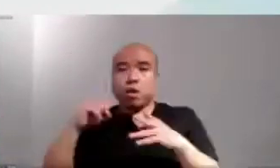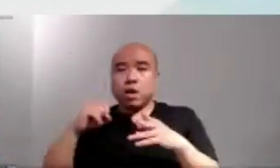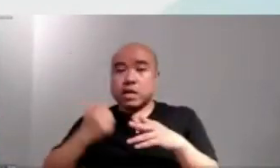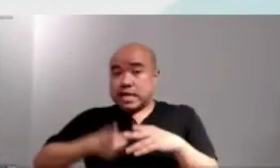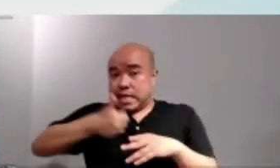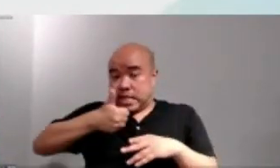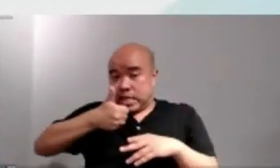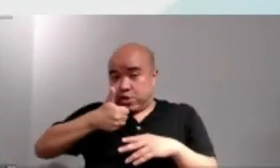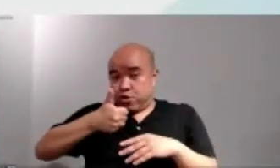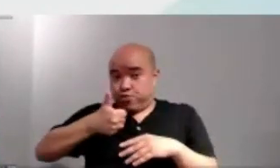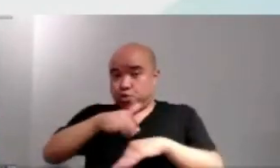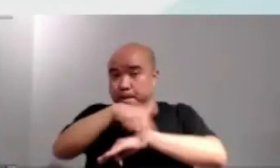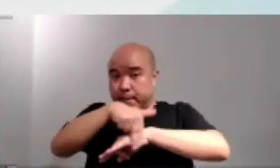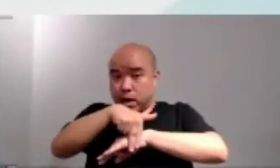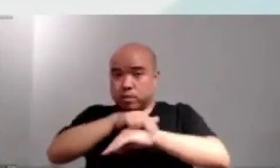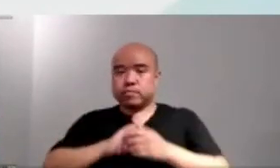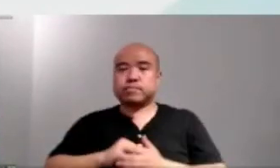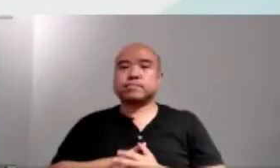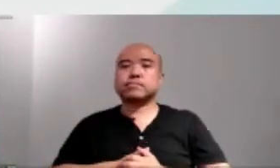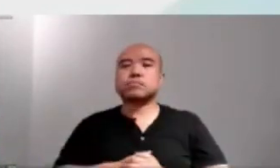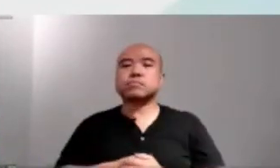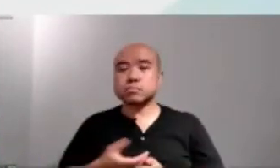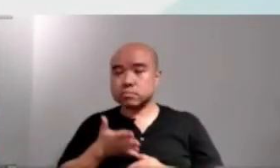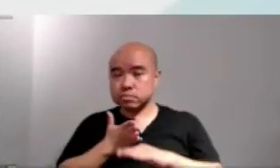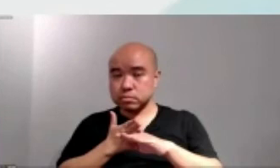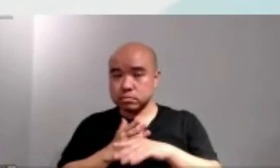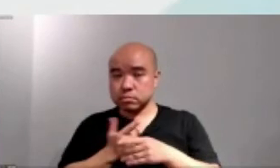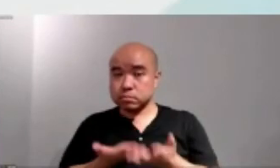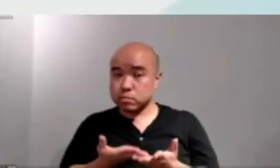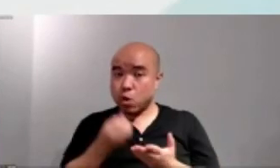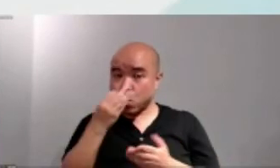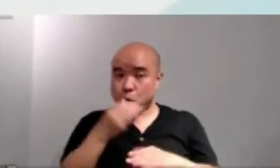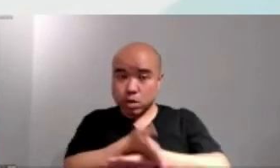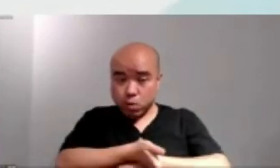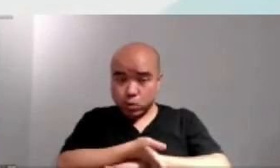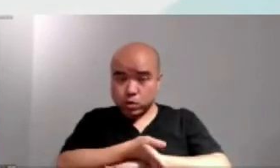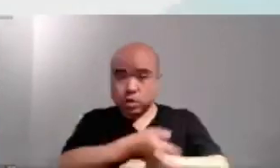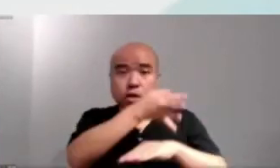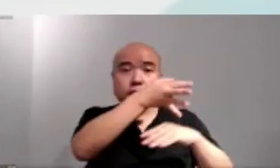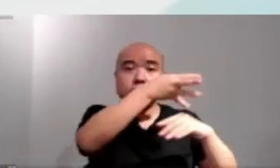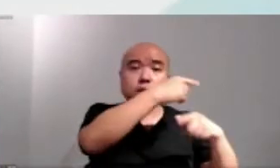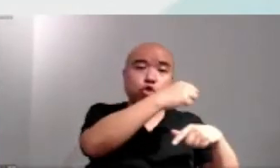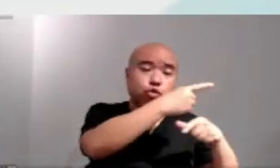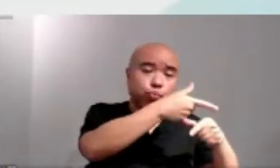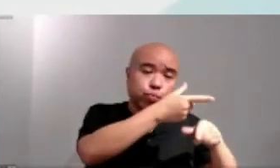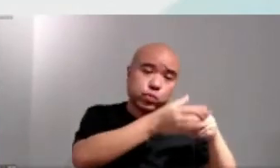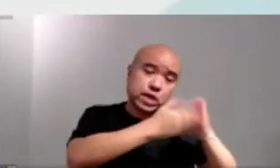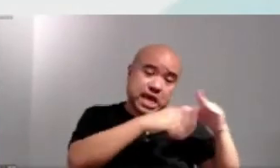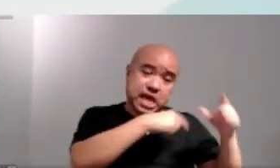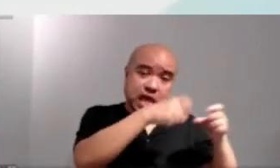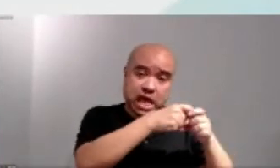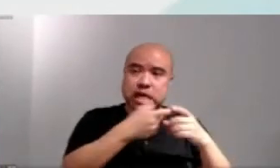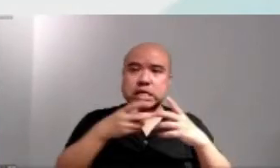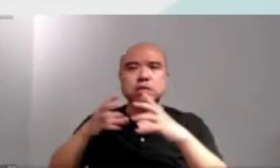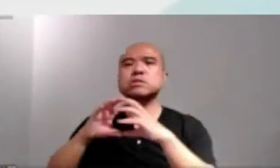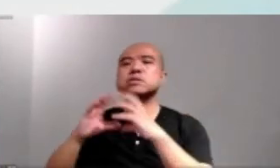出嘅項目嚟嘅。社會咧。需要社企亦都需要同唔同嘅界別合作啦。呢五組嘅